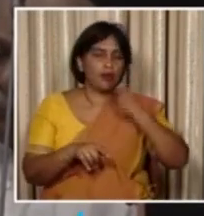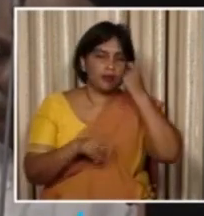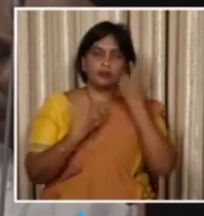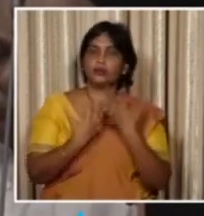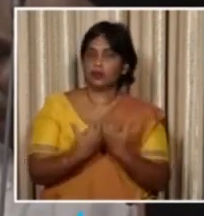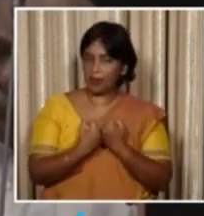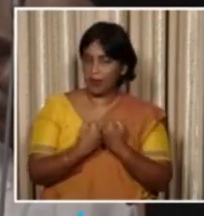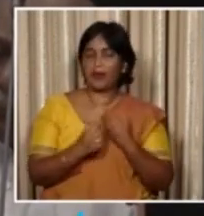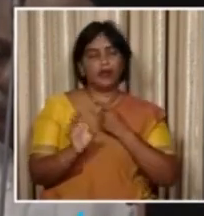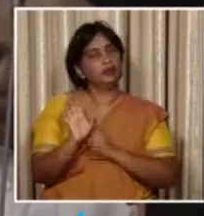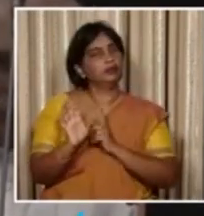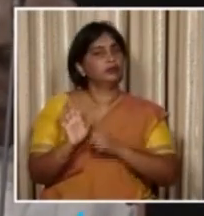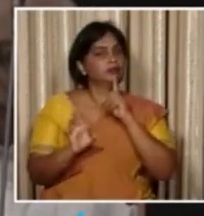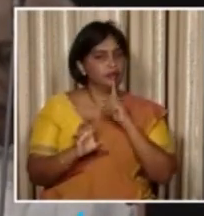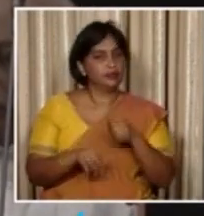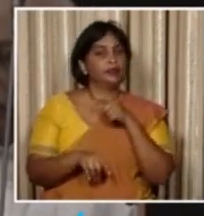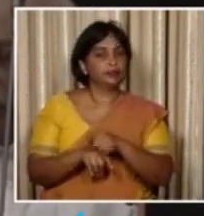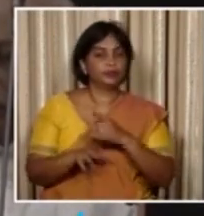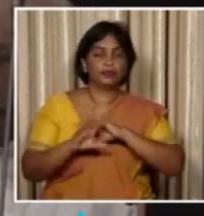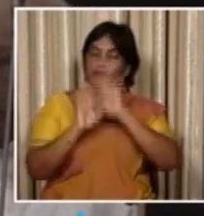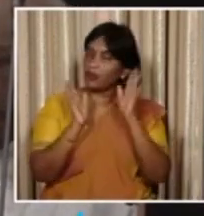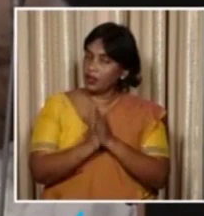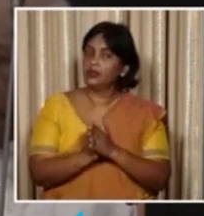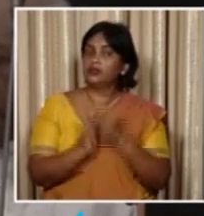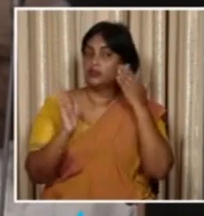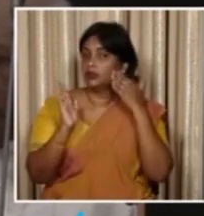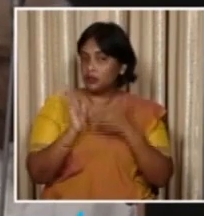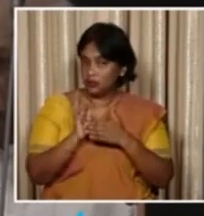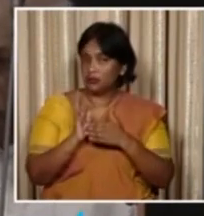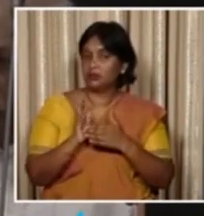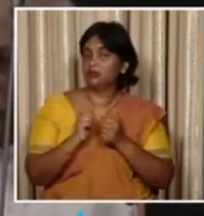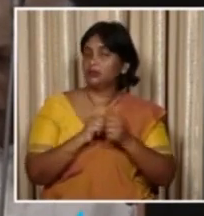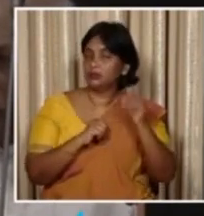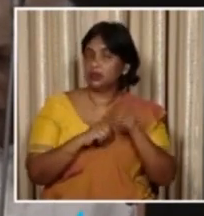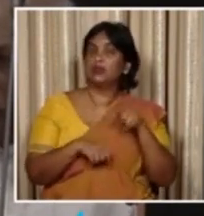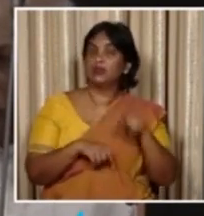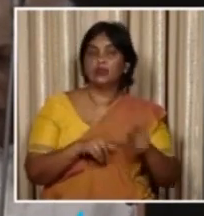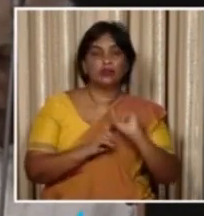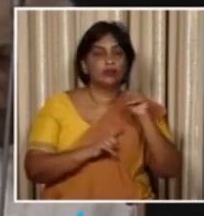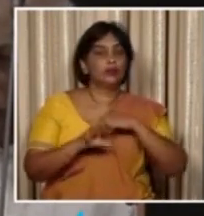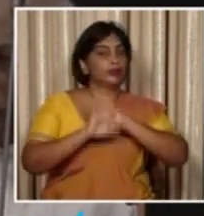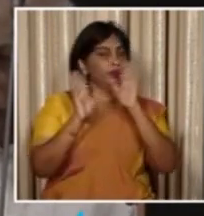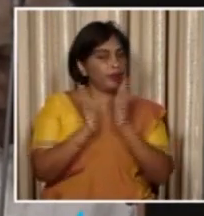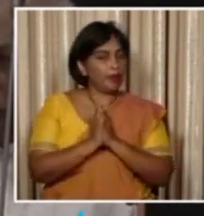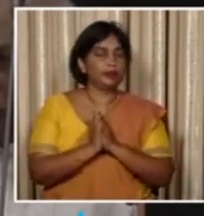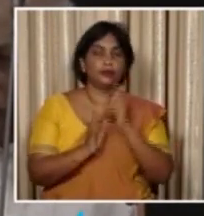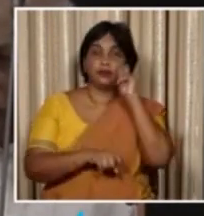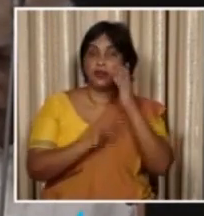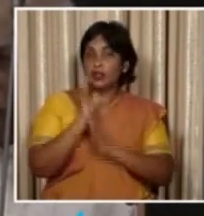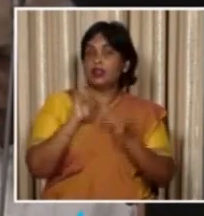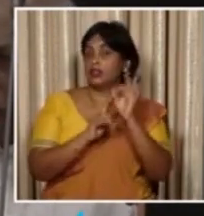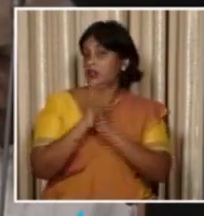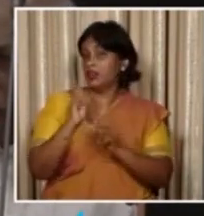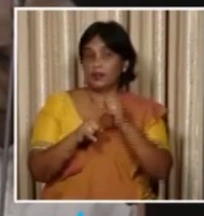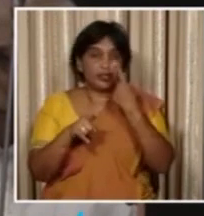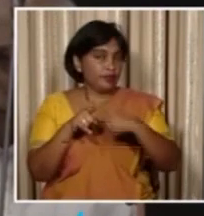බව හැම විටම කියන්නේ. ඒ සමිතියට එළඹිය යුත්තේ මේ සභාවේ සිටින මහාඥාන නියෝජිතයන්